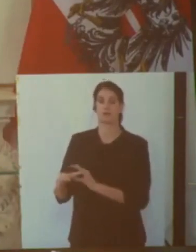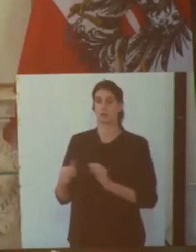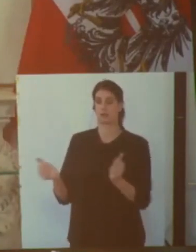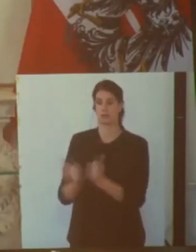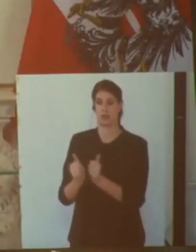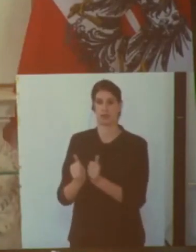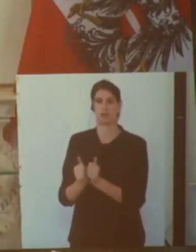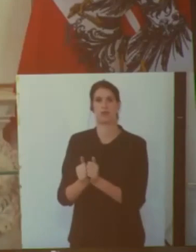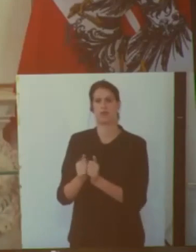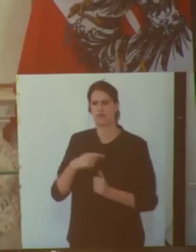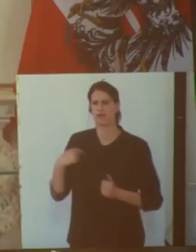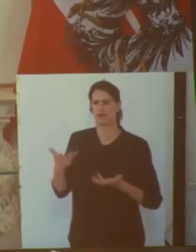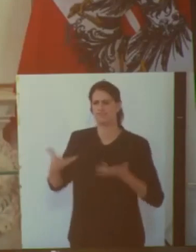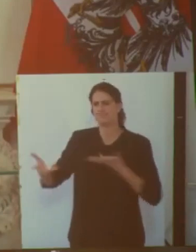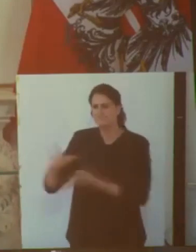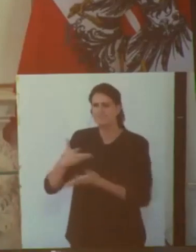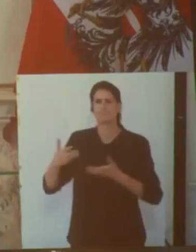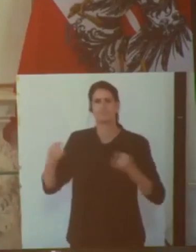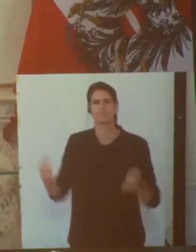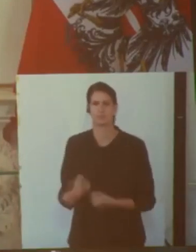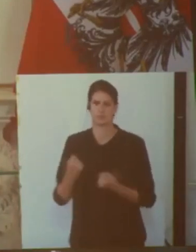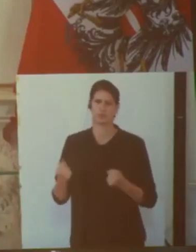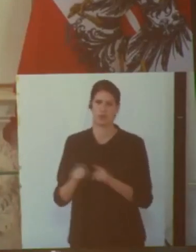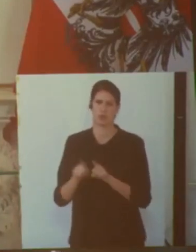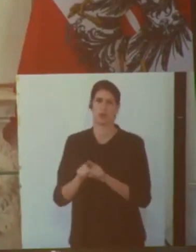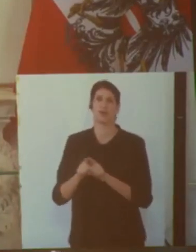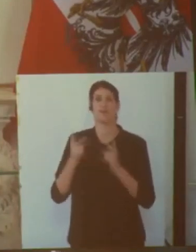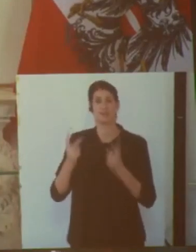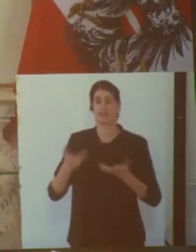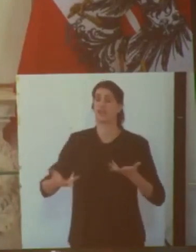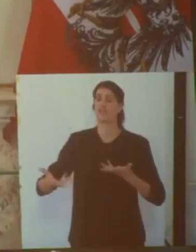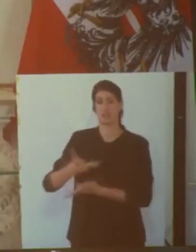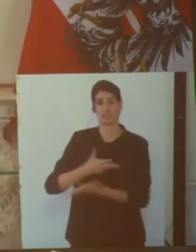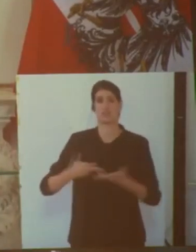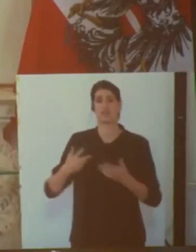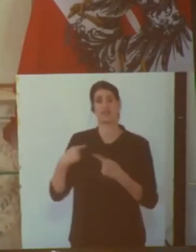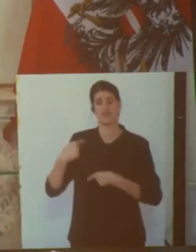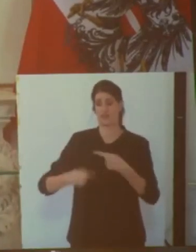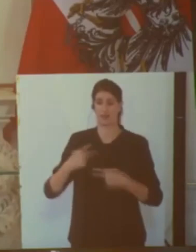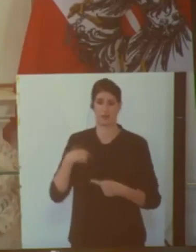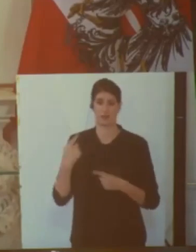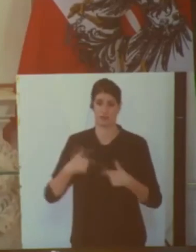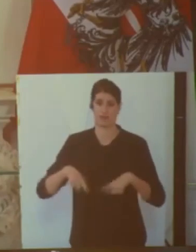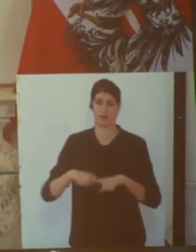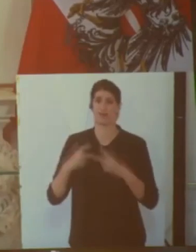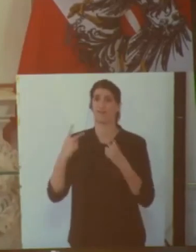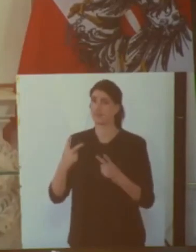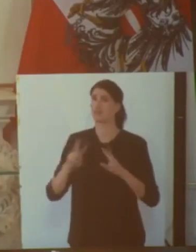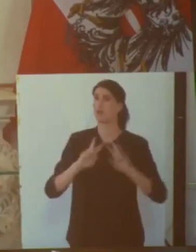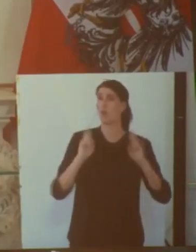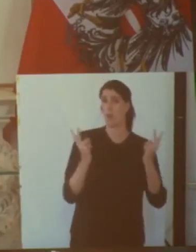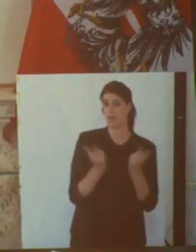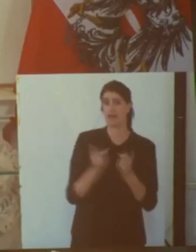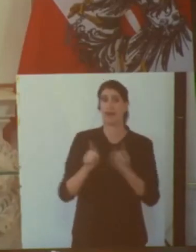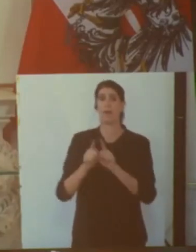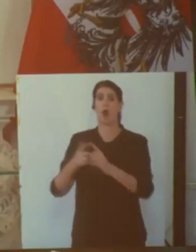ökologische Transformation unserer Wirtschaft im Auge behalten. Denn das ist nicht nur gut für Umwelt und Klima, sondern wenn es uns